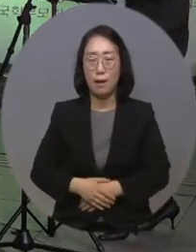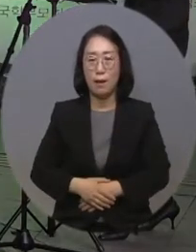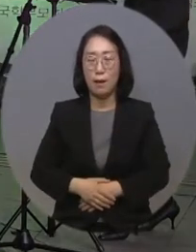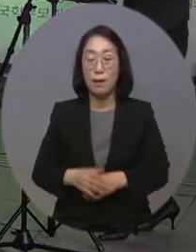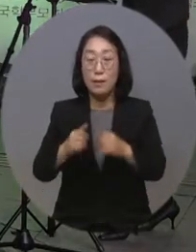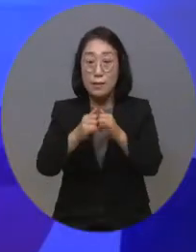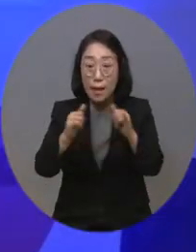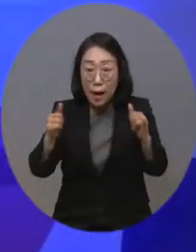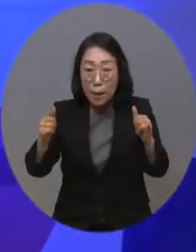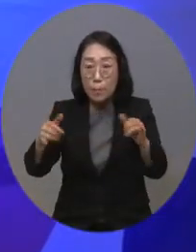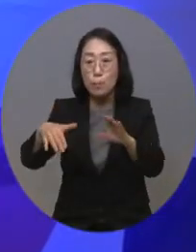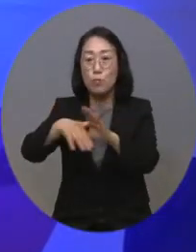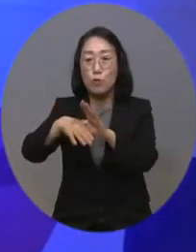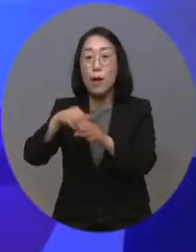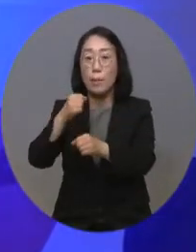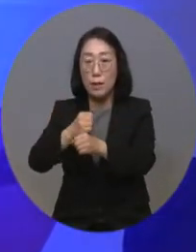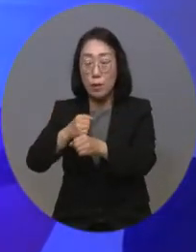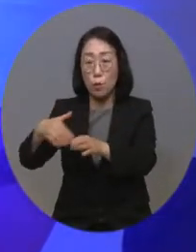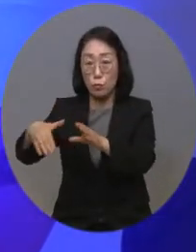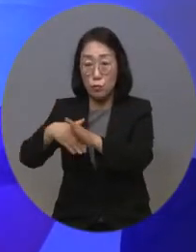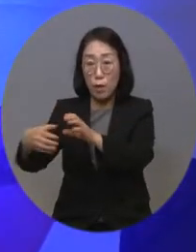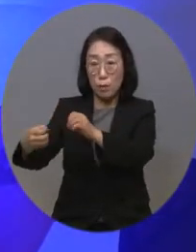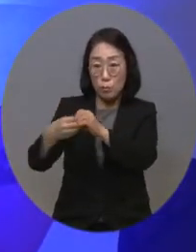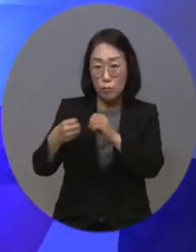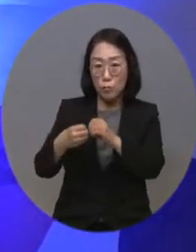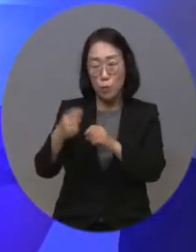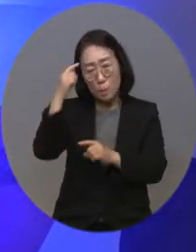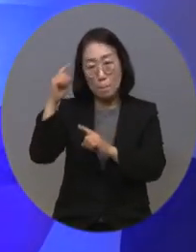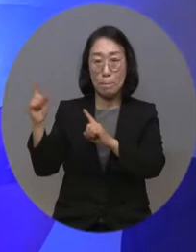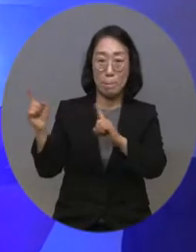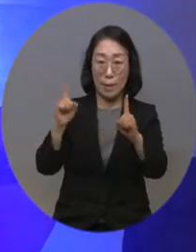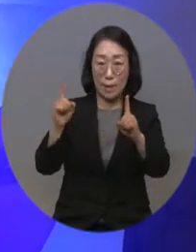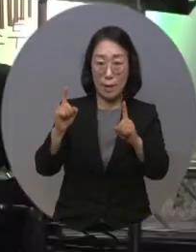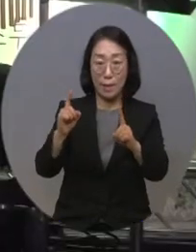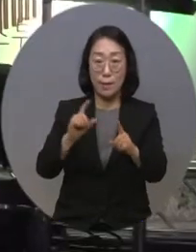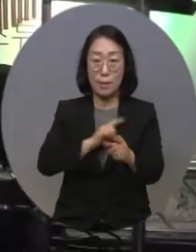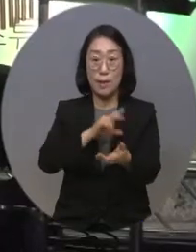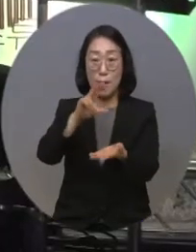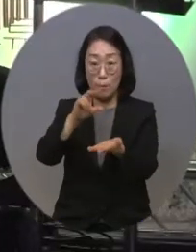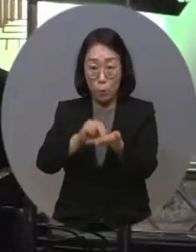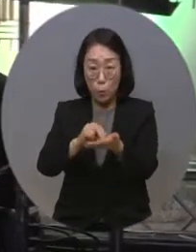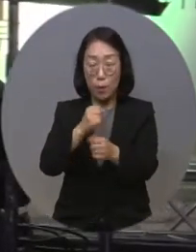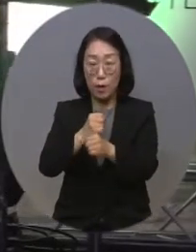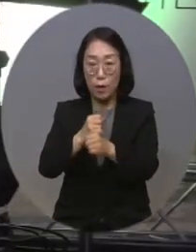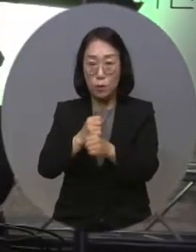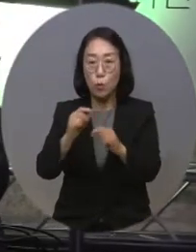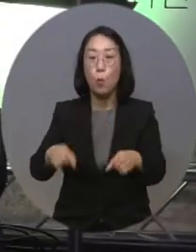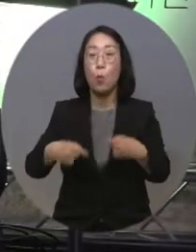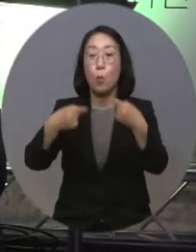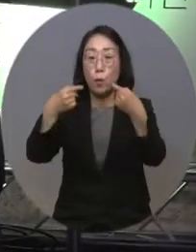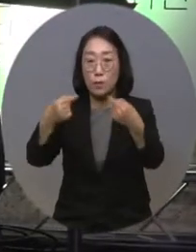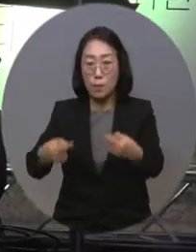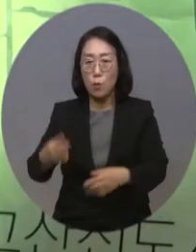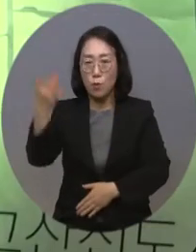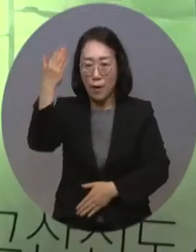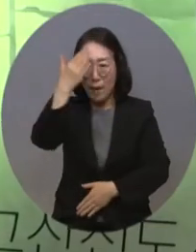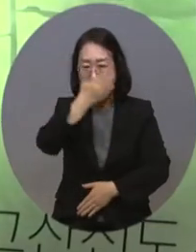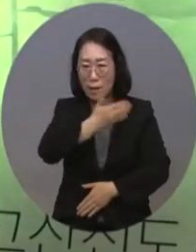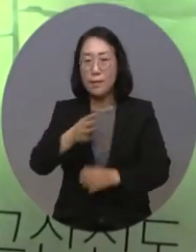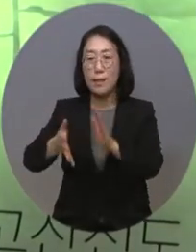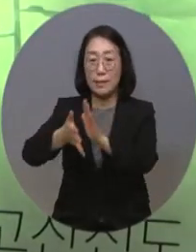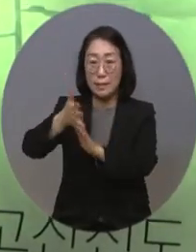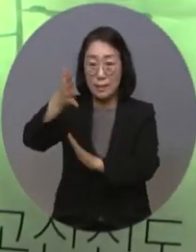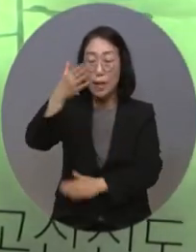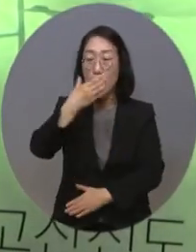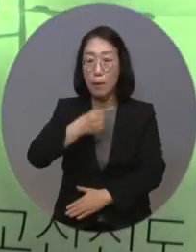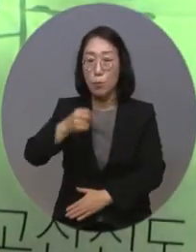만들고 문화가 시민을 깨운다는 슬로건으로 시민의식 변화와 동참으로 깨끗한 의정부,